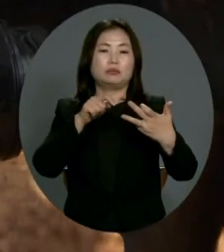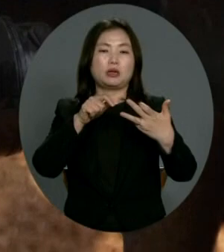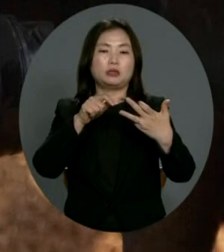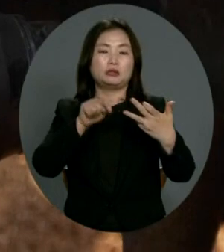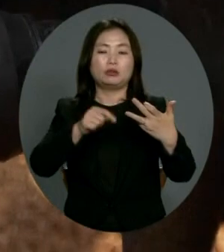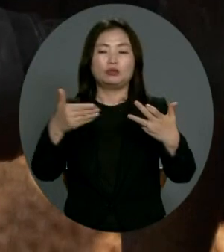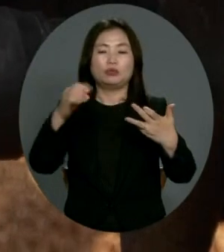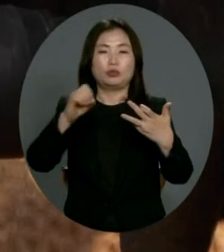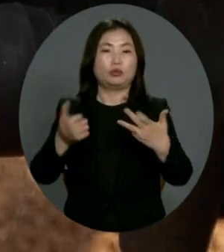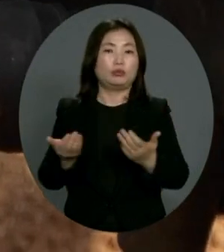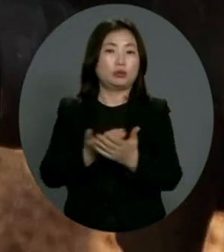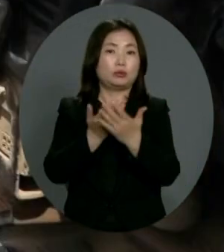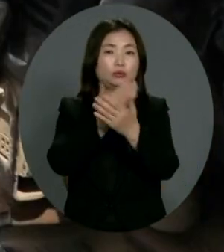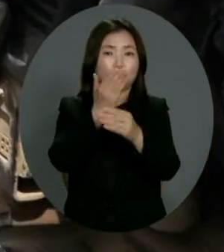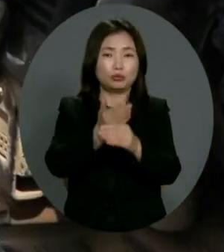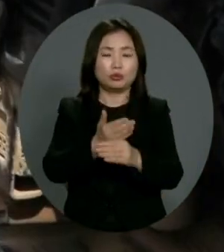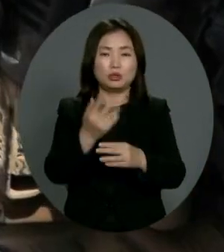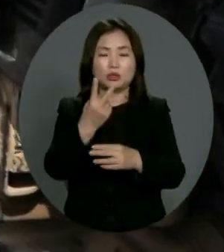18.9%씩 성장하며